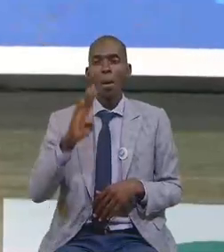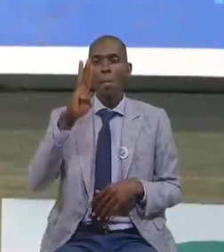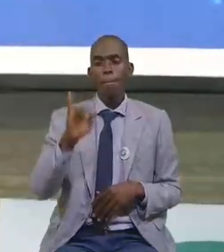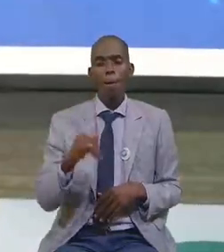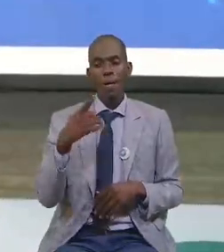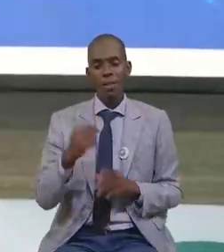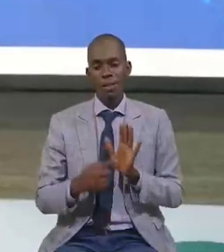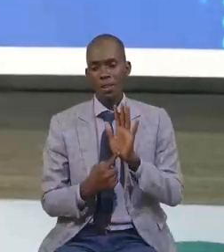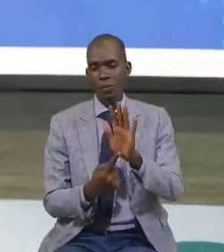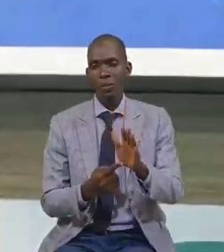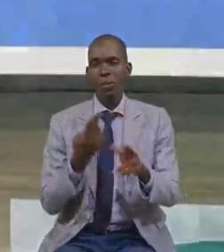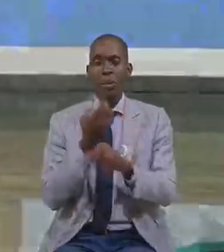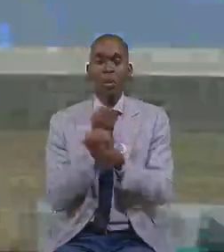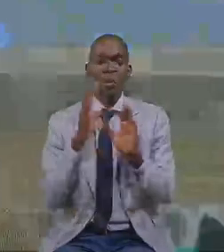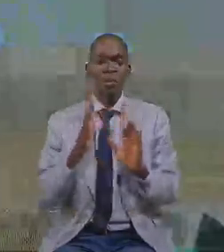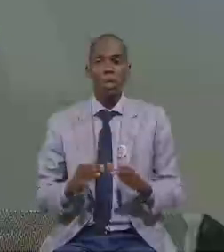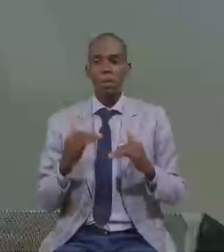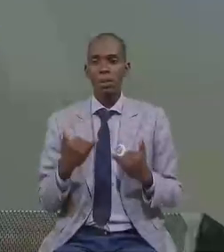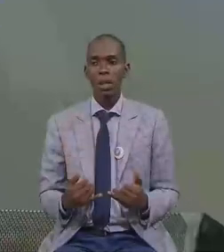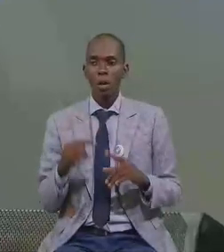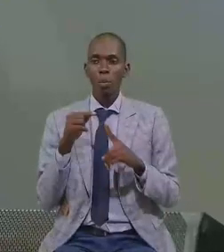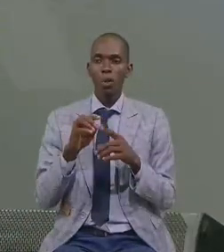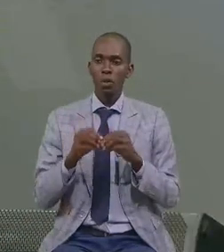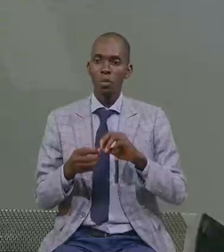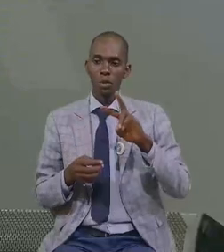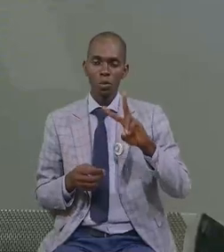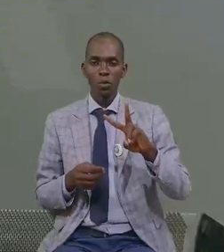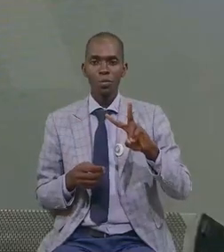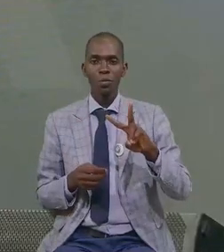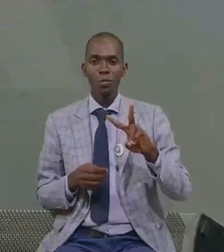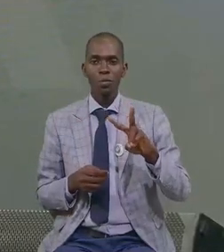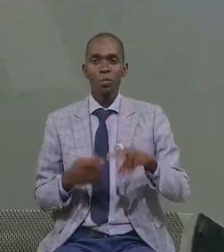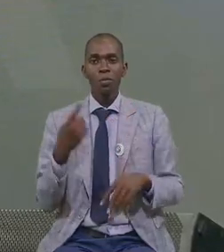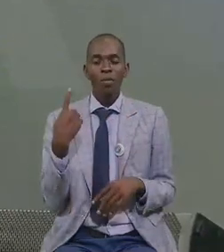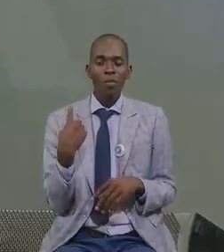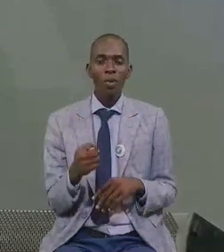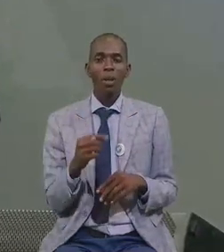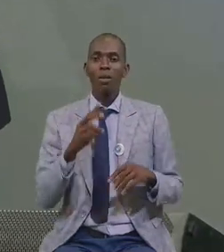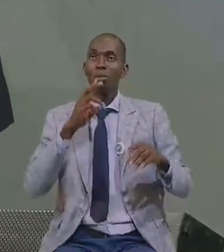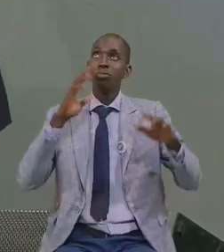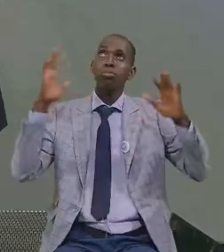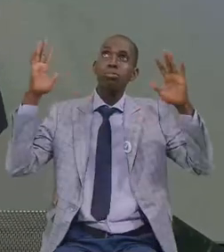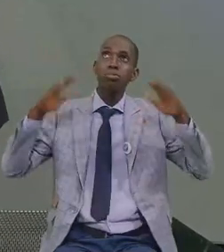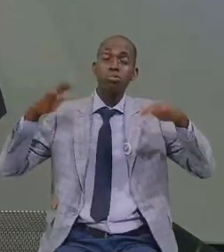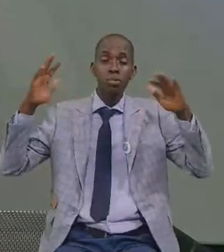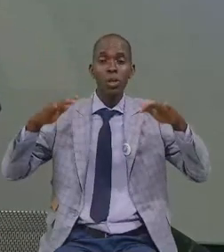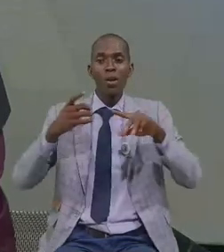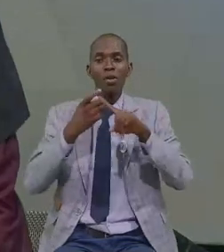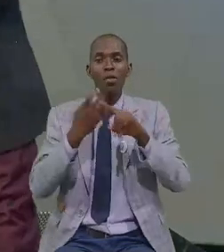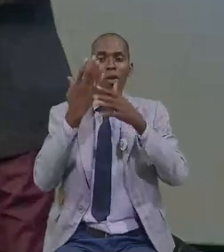Rédempteur révélé. Nous venons au deuxième point. C'est la pluie de la part